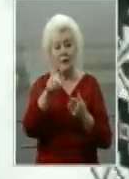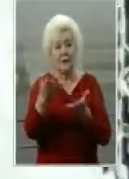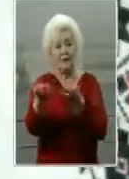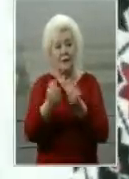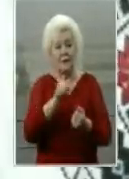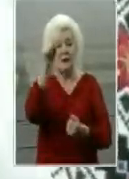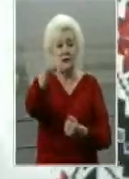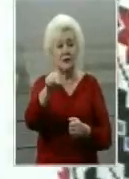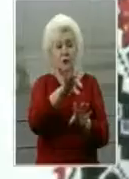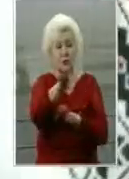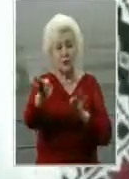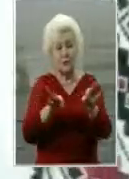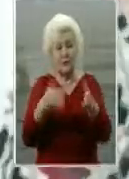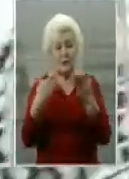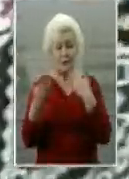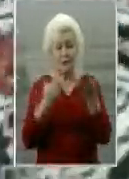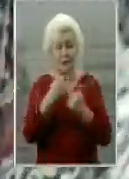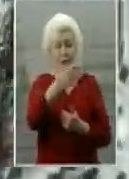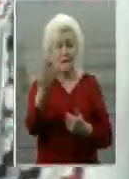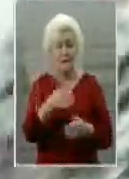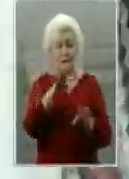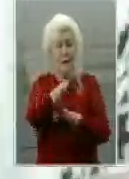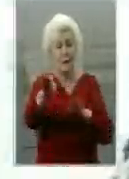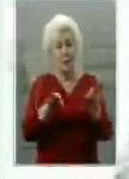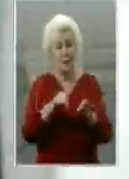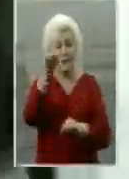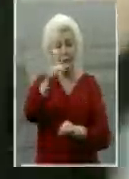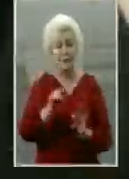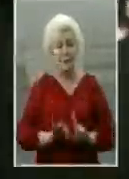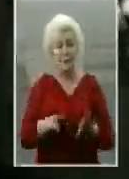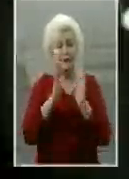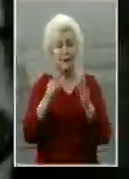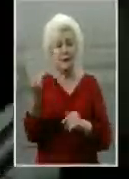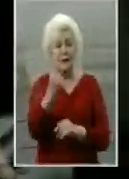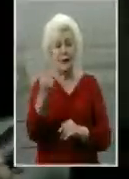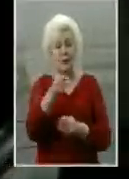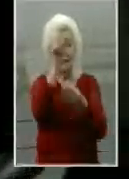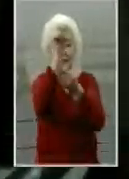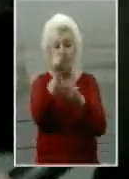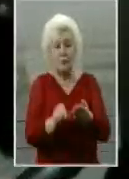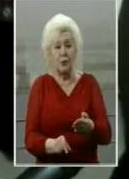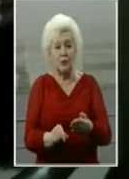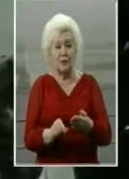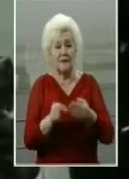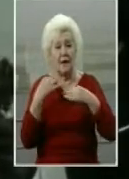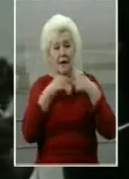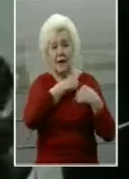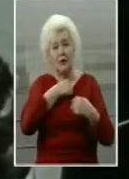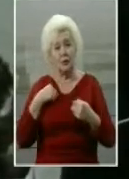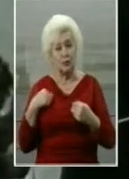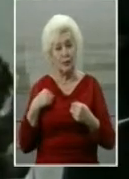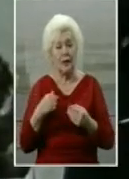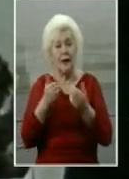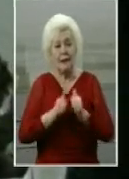брала цю схему, спілкувалася з нею, взагалі по схемі там іде тільки одна полоса і косоворотка. Навколо